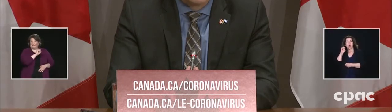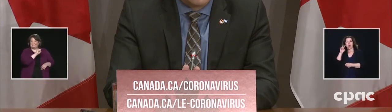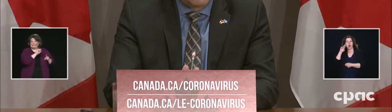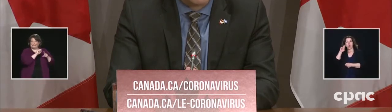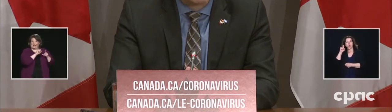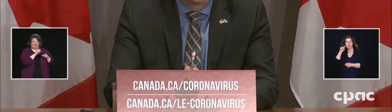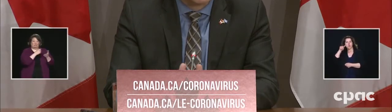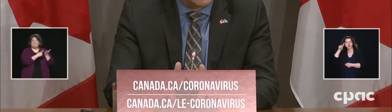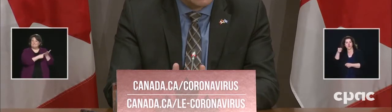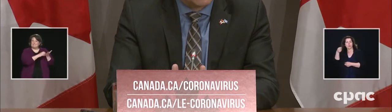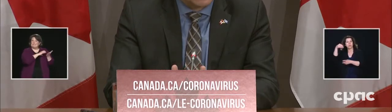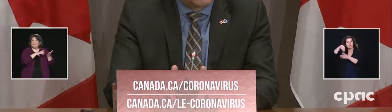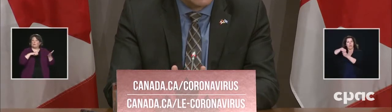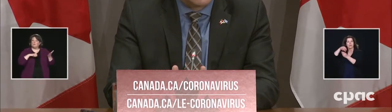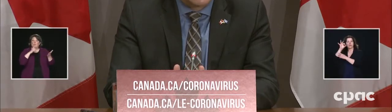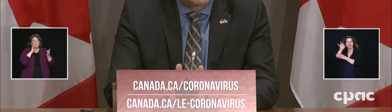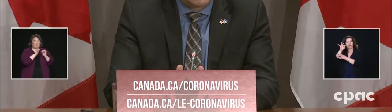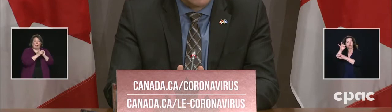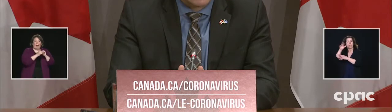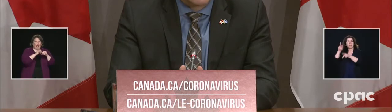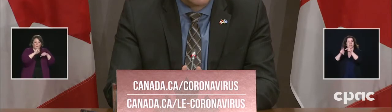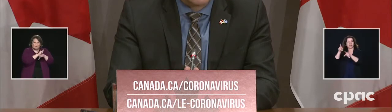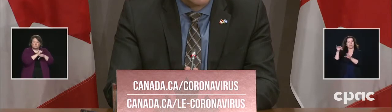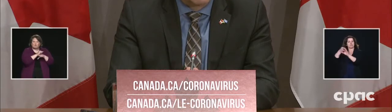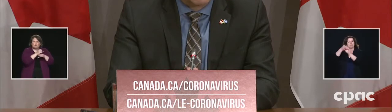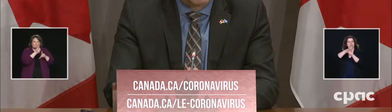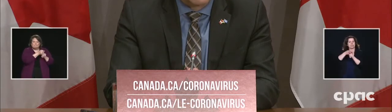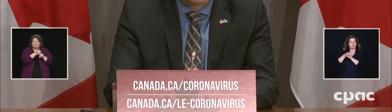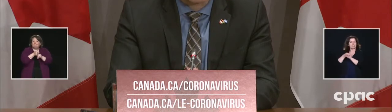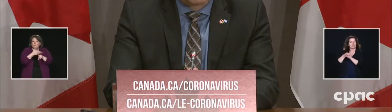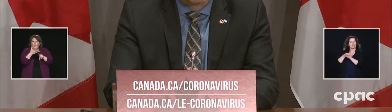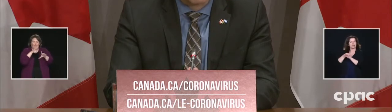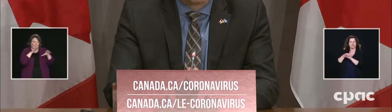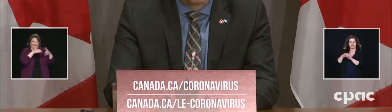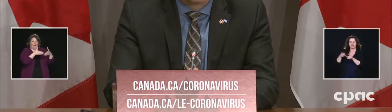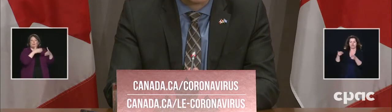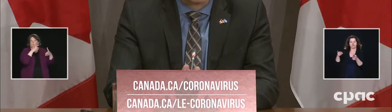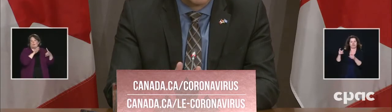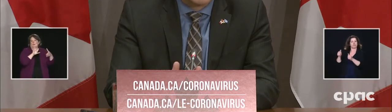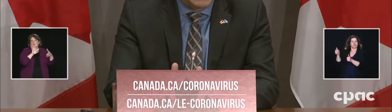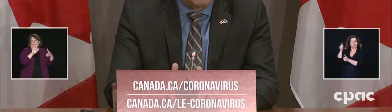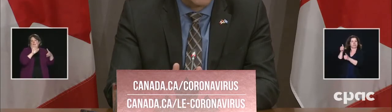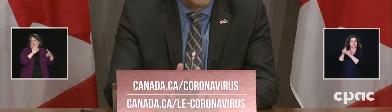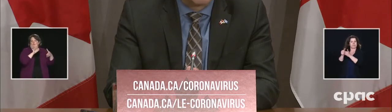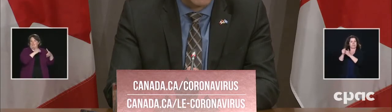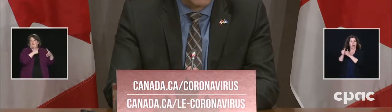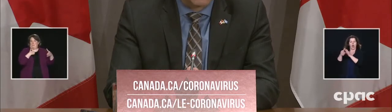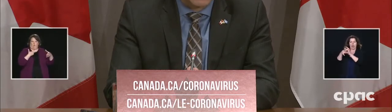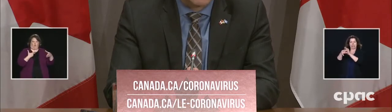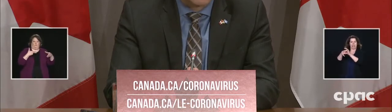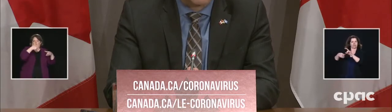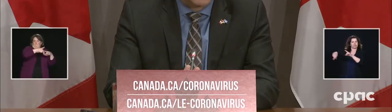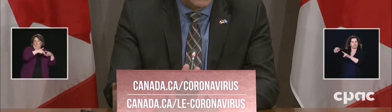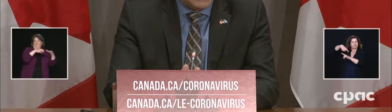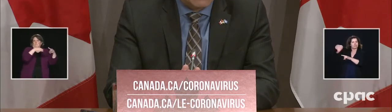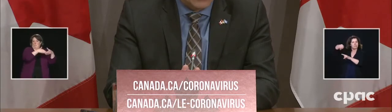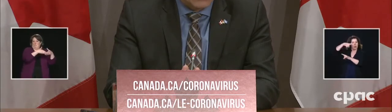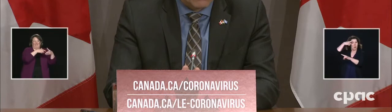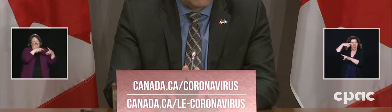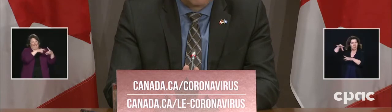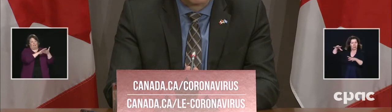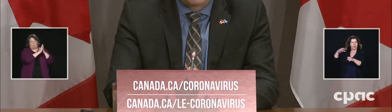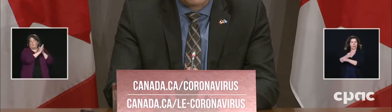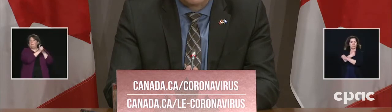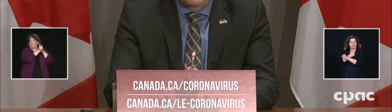Canada qui vont travailler à la fois comme leaders et alliés pour nous permettre de passer à travers les importantes perturbations à la